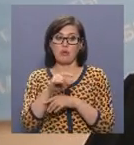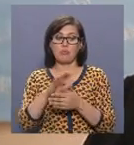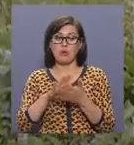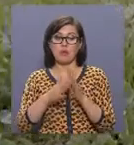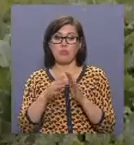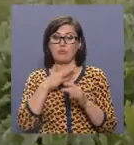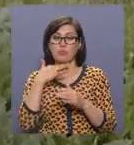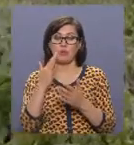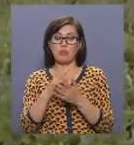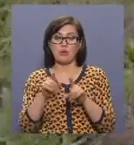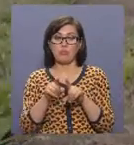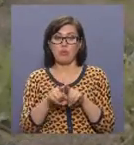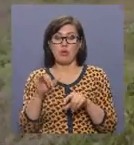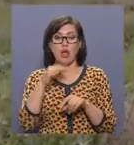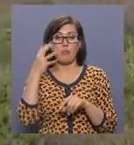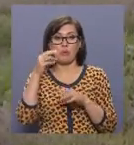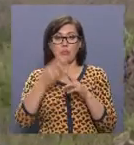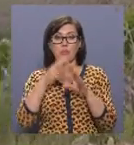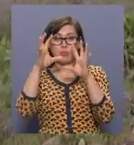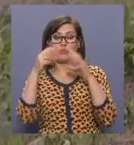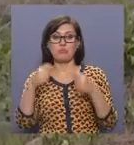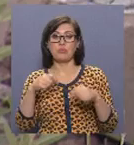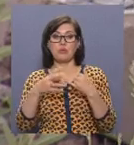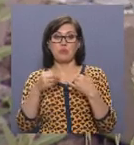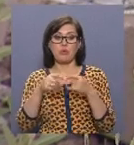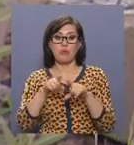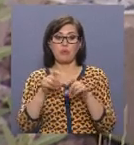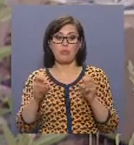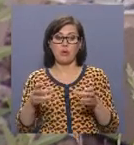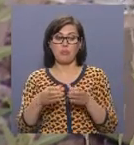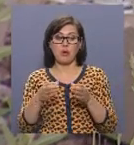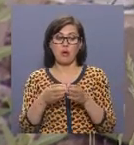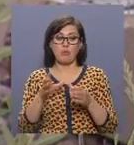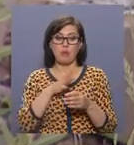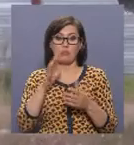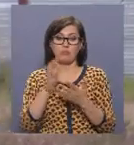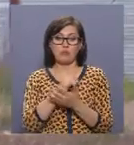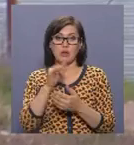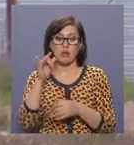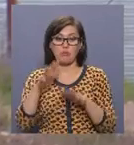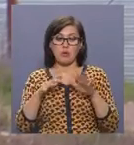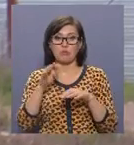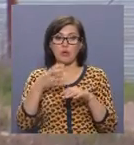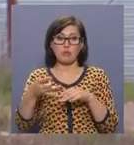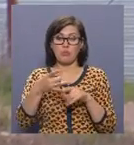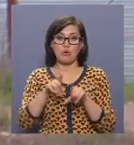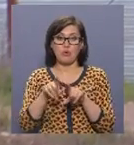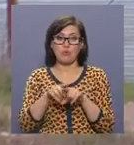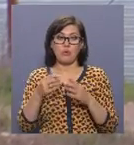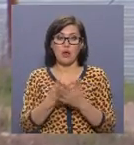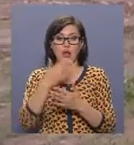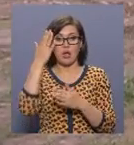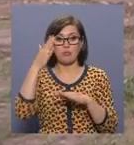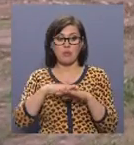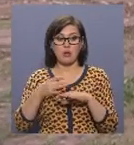көп. Сонымен қатар Алматыда заңсыз жер саудасымен айналысқан қылмыстық топтың жолы кесілді. Күдіктілер Наурызбай ауданындағы жаңа әкімшілік